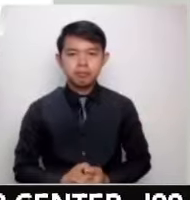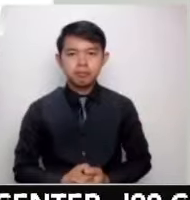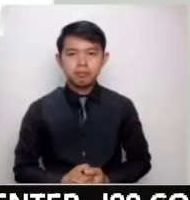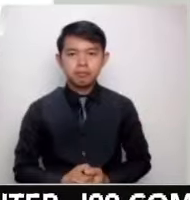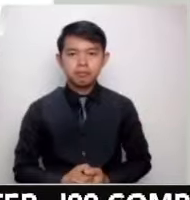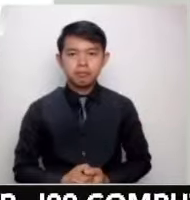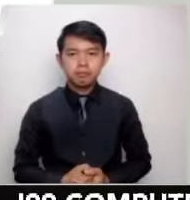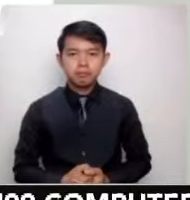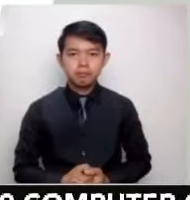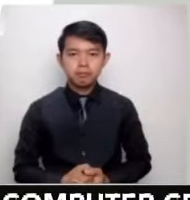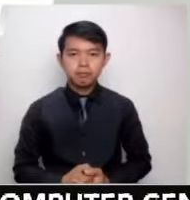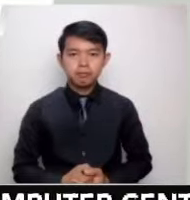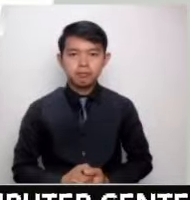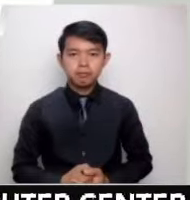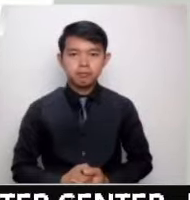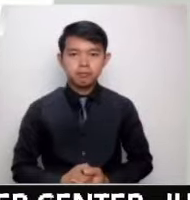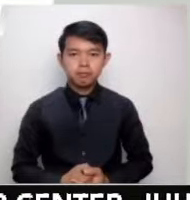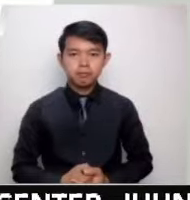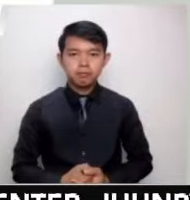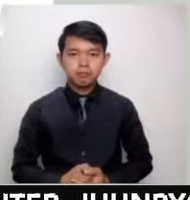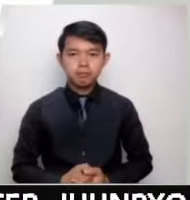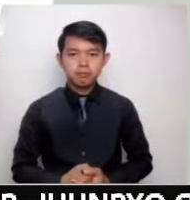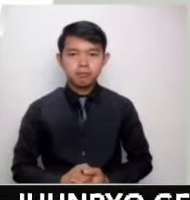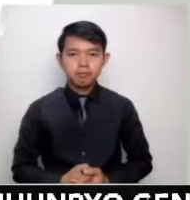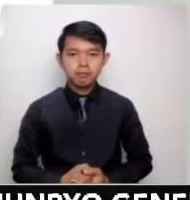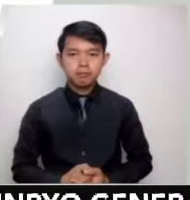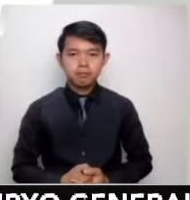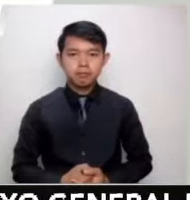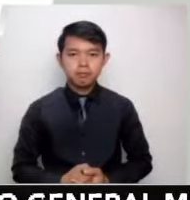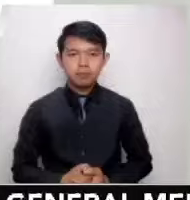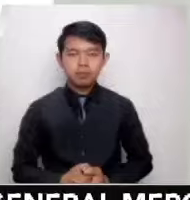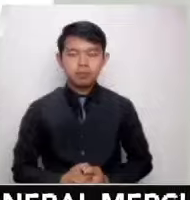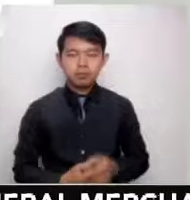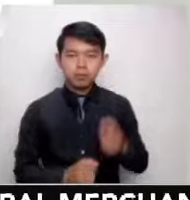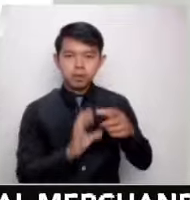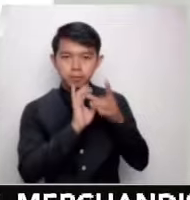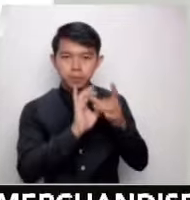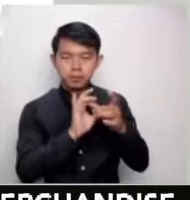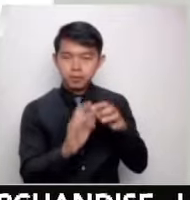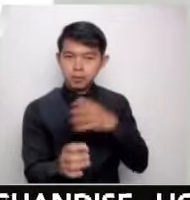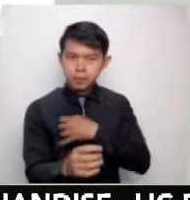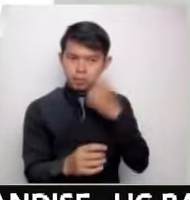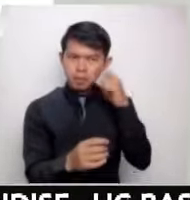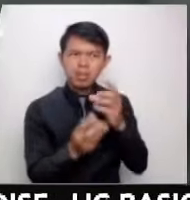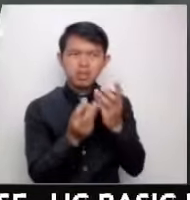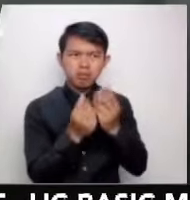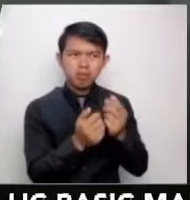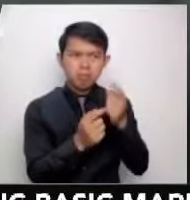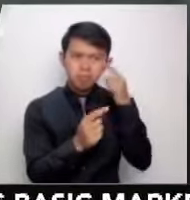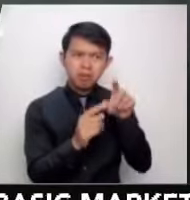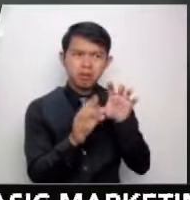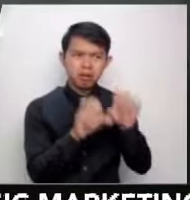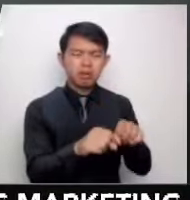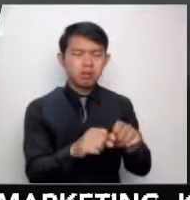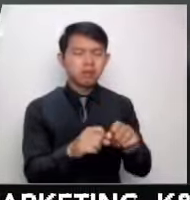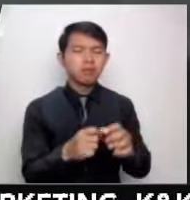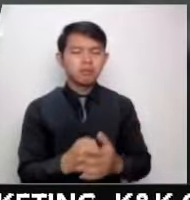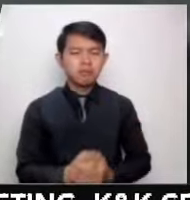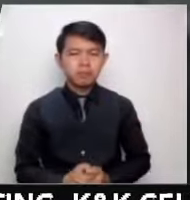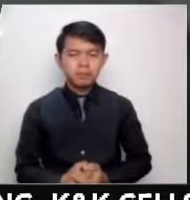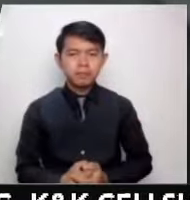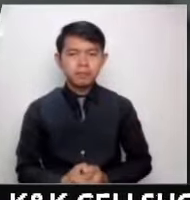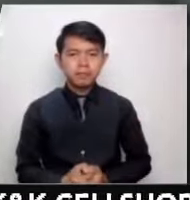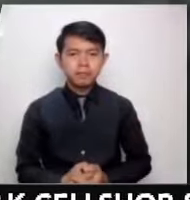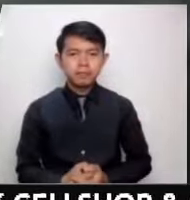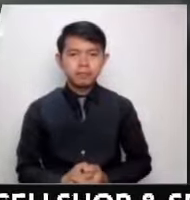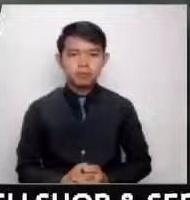Nagapangwangin sila sa polis nga tani sir, masolusyonan nyo ni kay damo nagasulod gwa nga hindi nila kilala. Walang pahayag ang mga